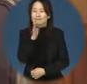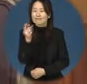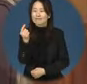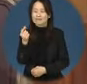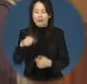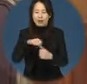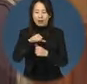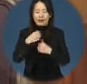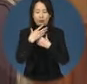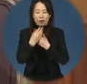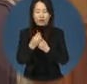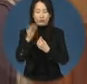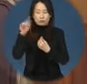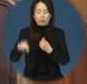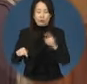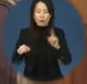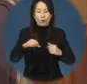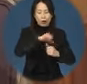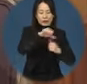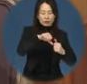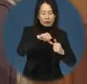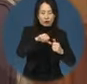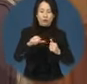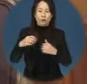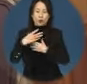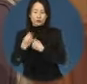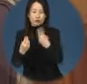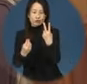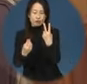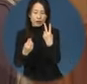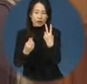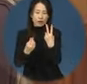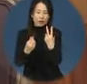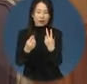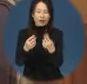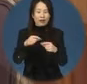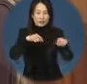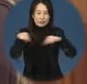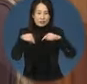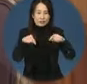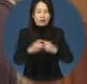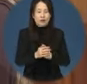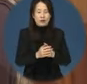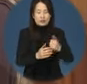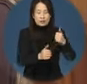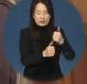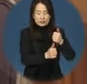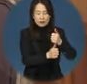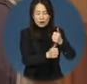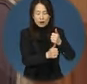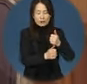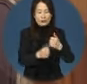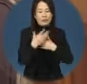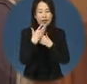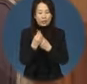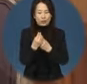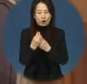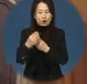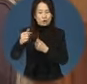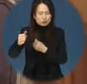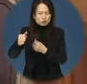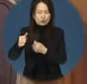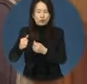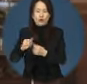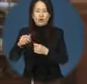행정안전부가 행정이 있고 여성도 안전 있는 그러니까 실제로 에서 착안 두 분이 한 분 은 안전 분부를 운영을 하고 있습니다 지금